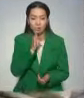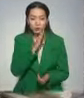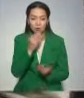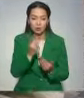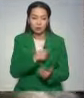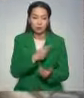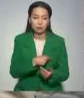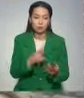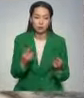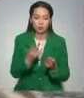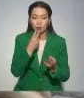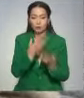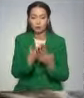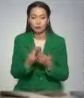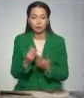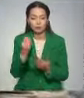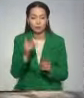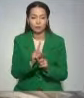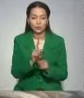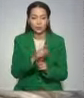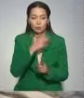очень холодно дипломата на курсирующего